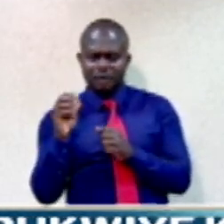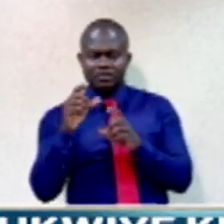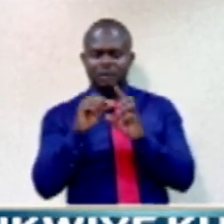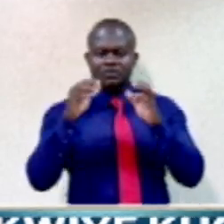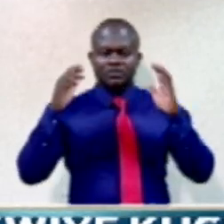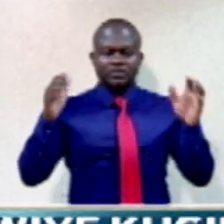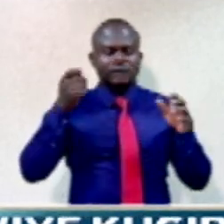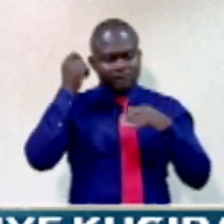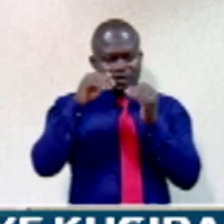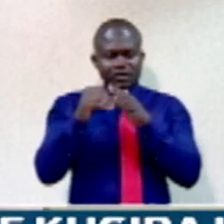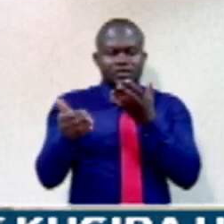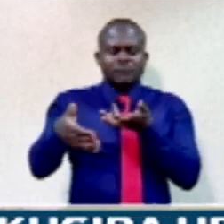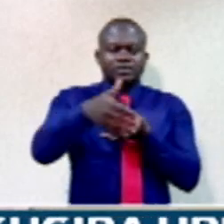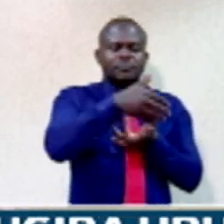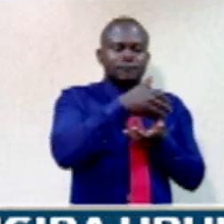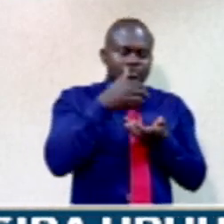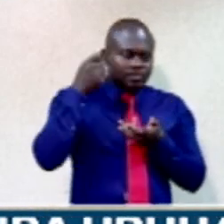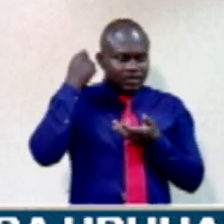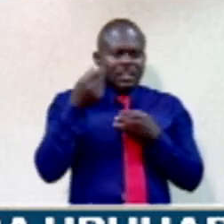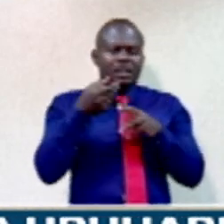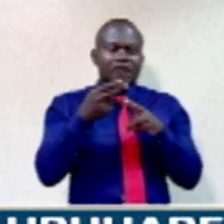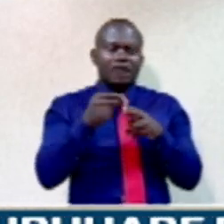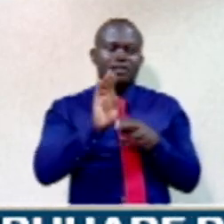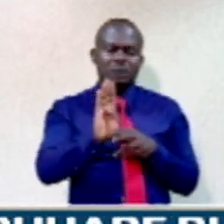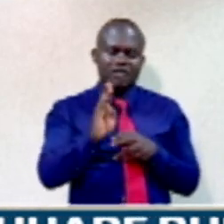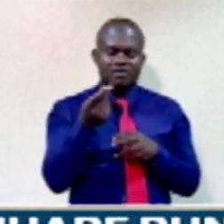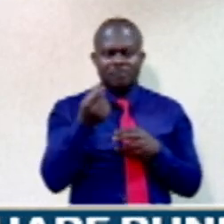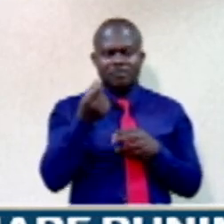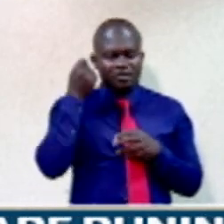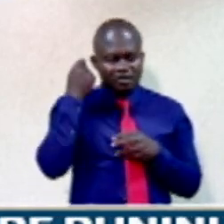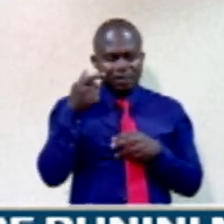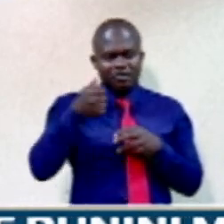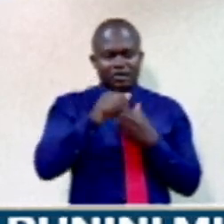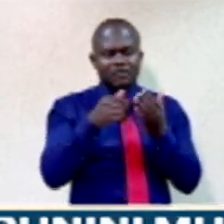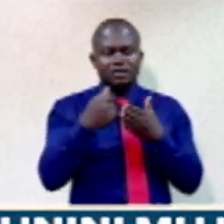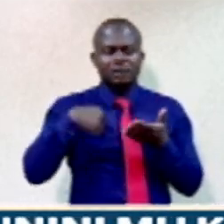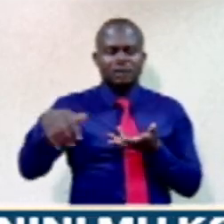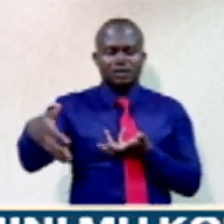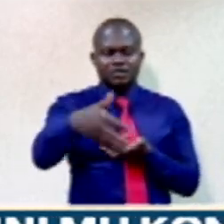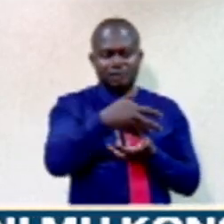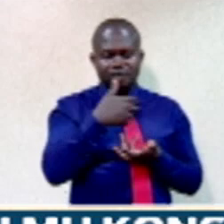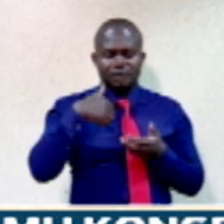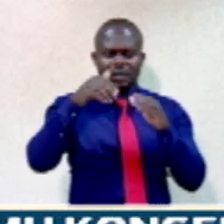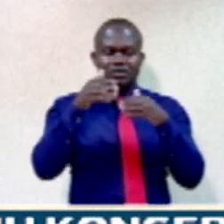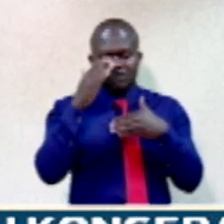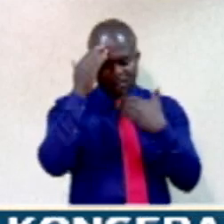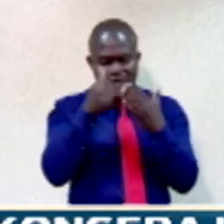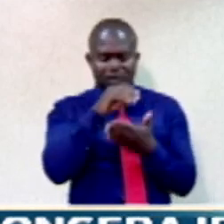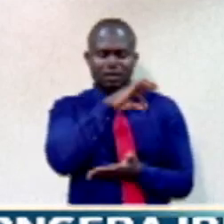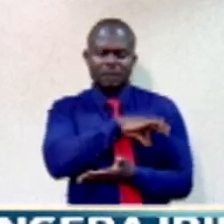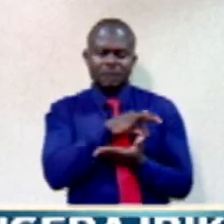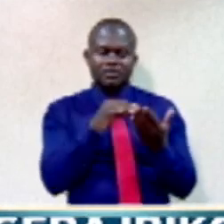muremure. Ubwo waze byonyine ukumva ntuzi hafi miliyari y'amafaranga. Ubwo urumva nicyo niyo tweza tuba duhingira kugira ngo